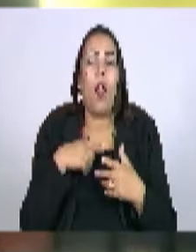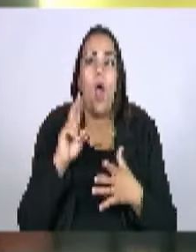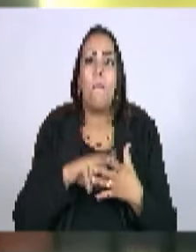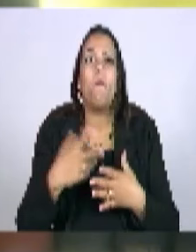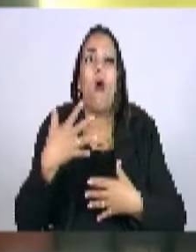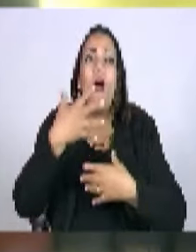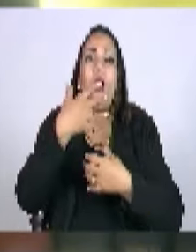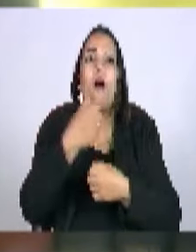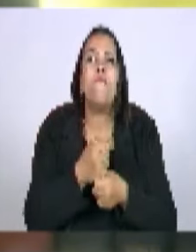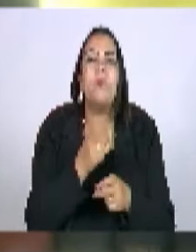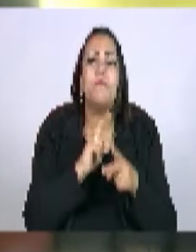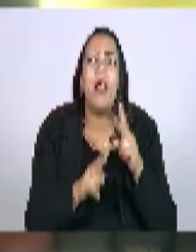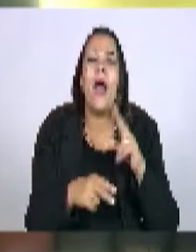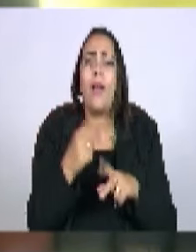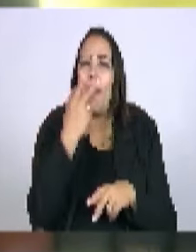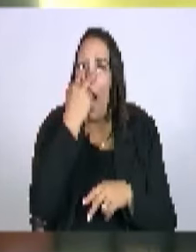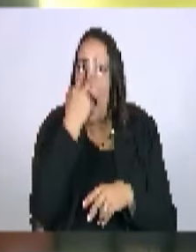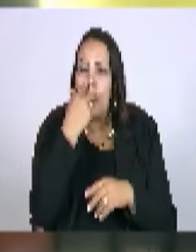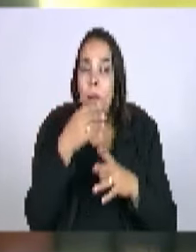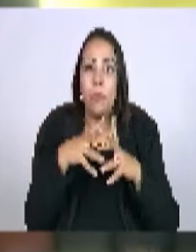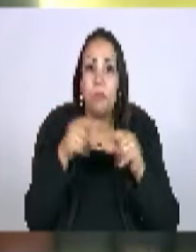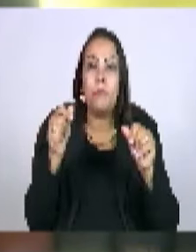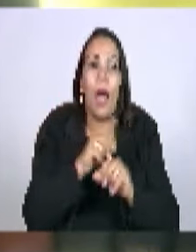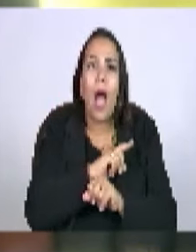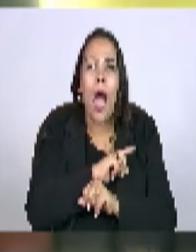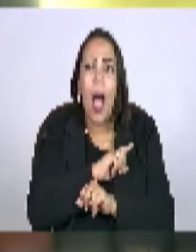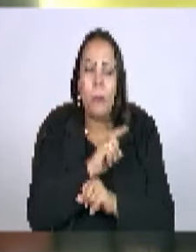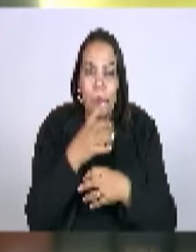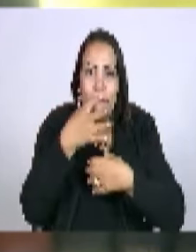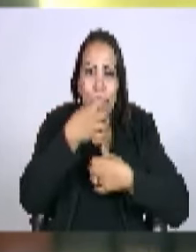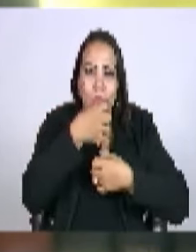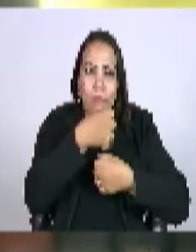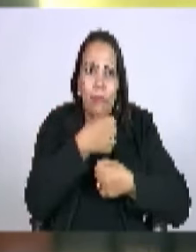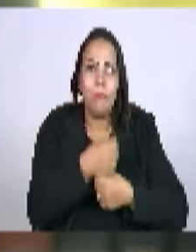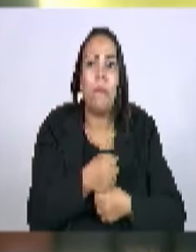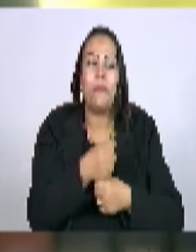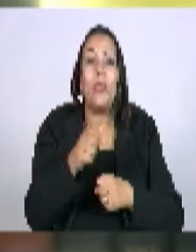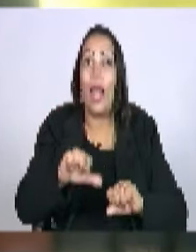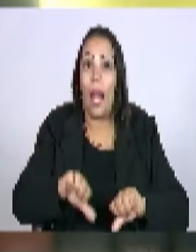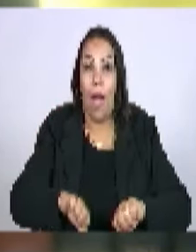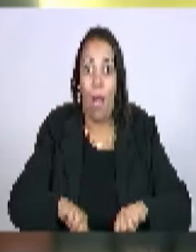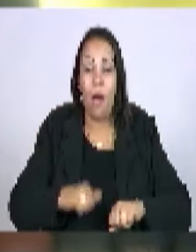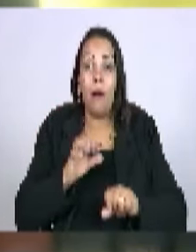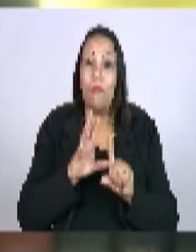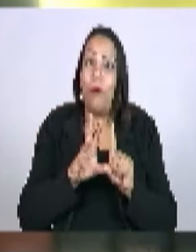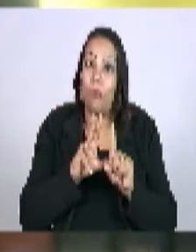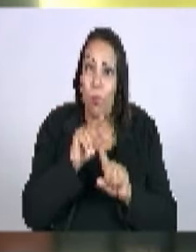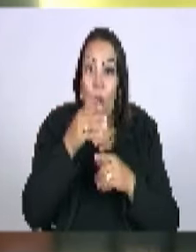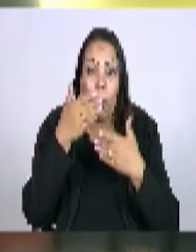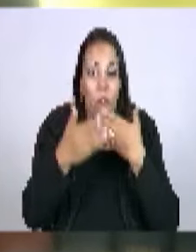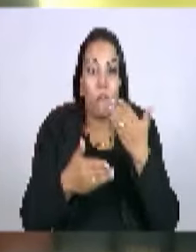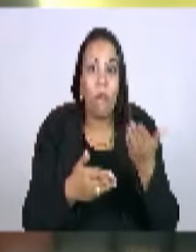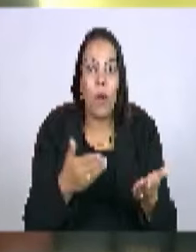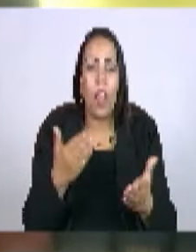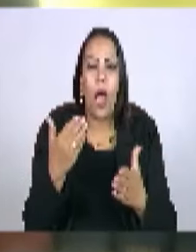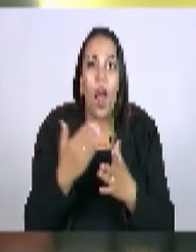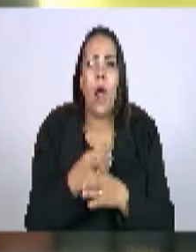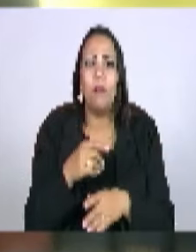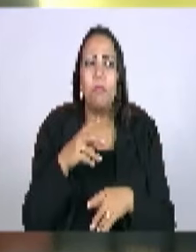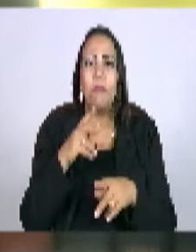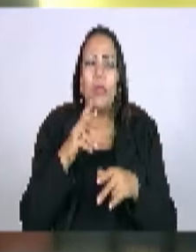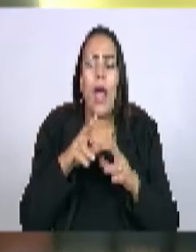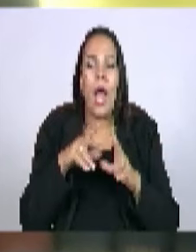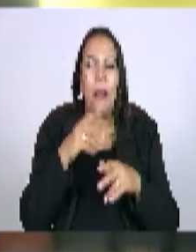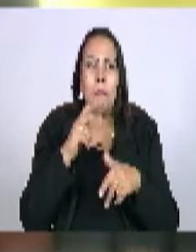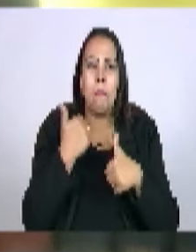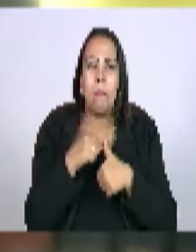بالاشياء القديمه ولا يفرض فيها بسهوله في حين ان الحياه بتتطور المفروض ان انا يعني اتخلص من الكراكيب في